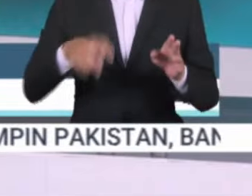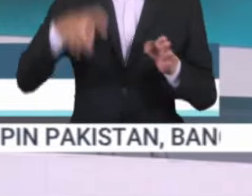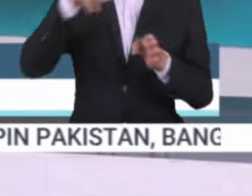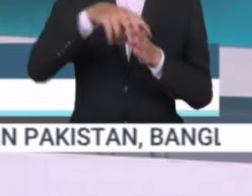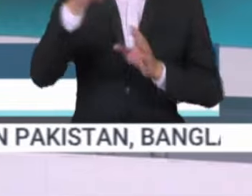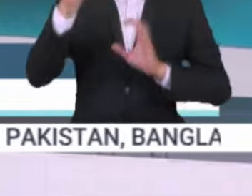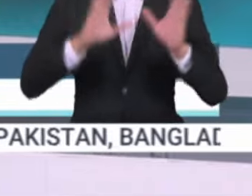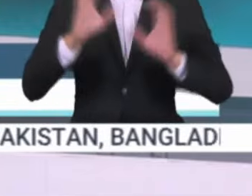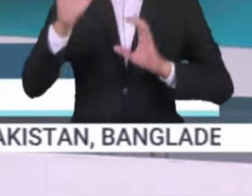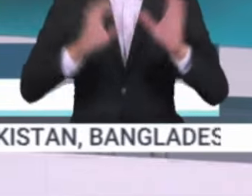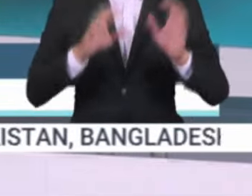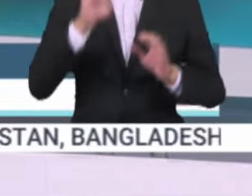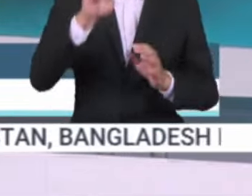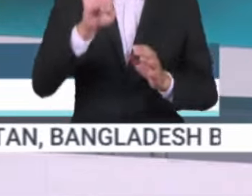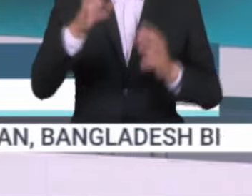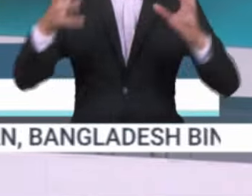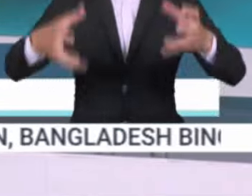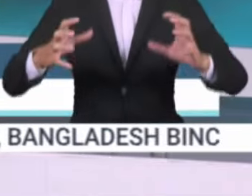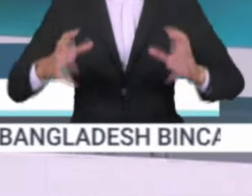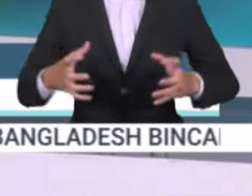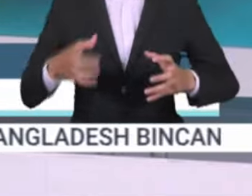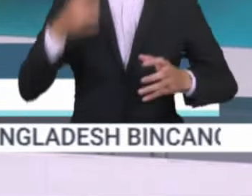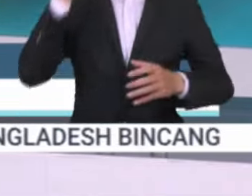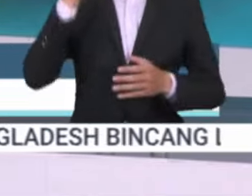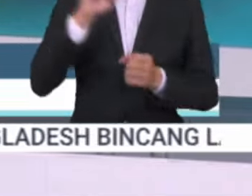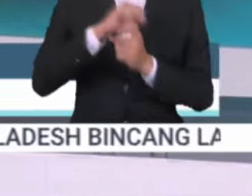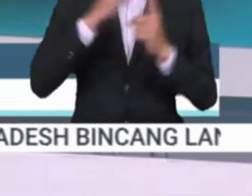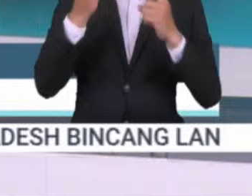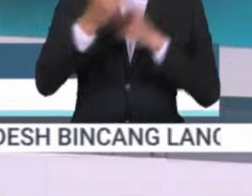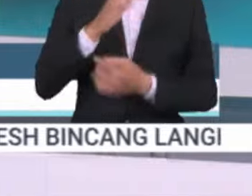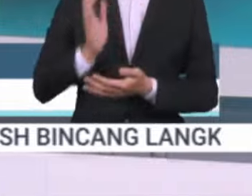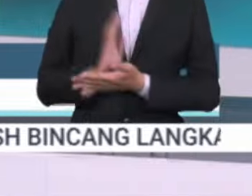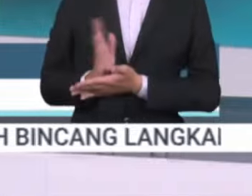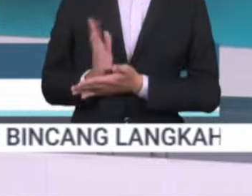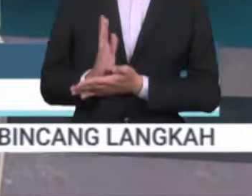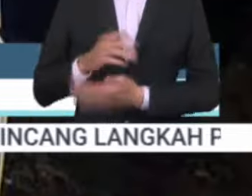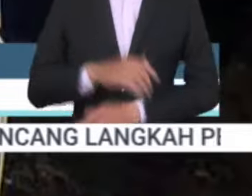3 buah kenderaan pacuan 4 roda dalam keadaan yang mencurigakan.